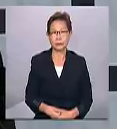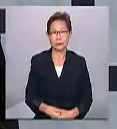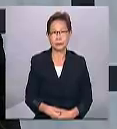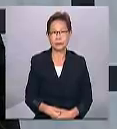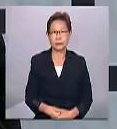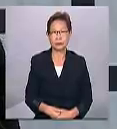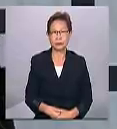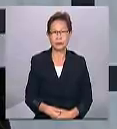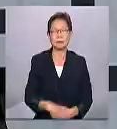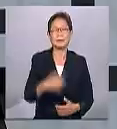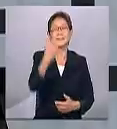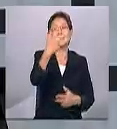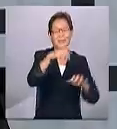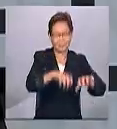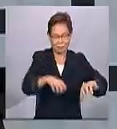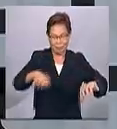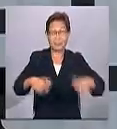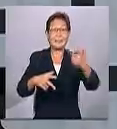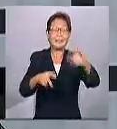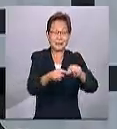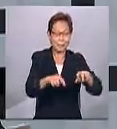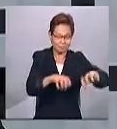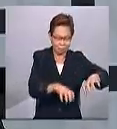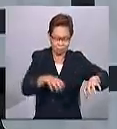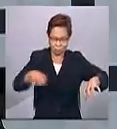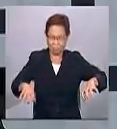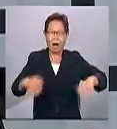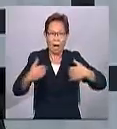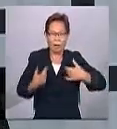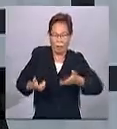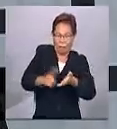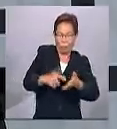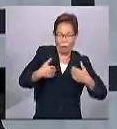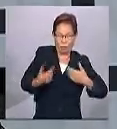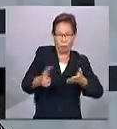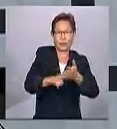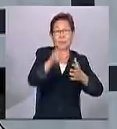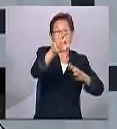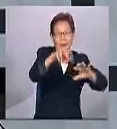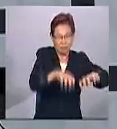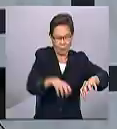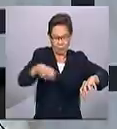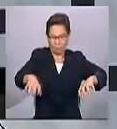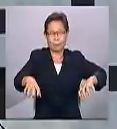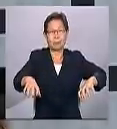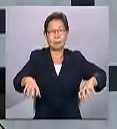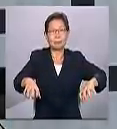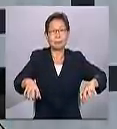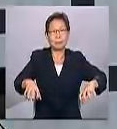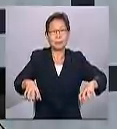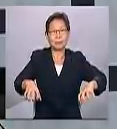Oh, yang tiga tempat tu. Ya, ada, kita ada yang laporan ya. Jadi tiga tempat tersebut.